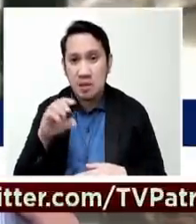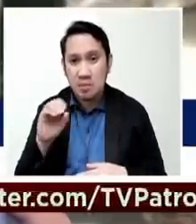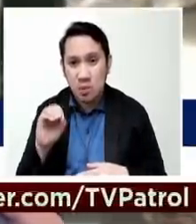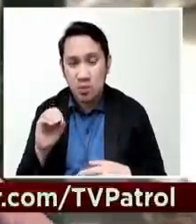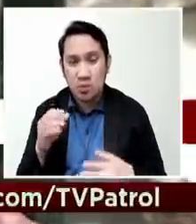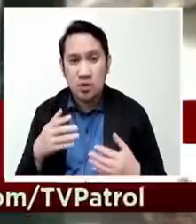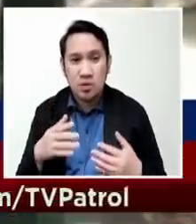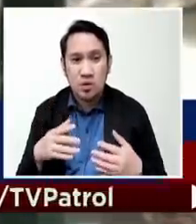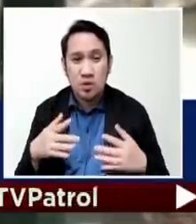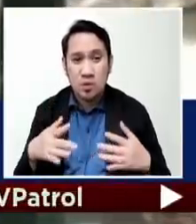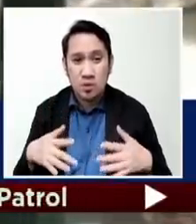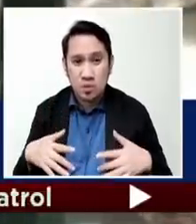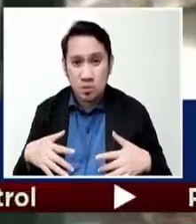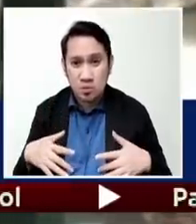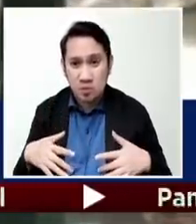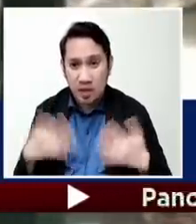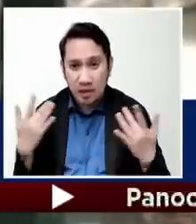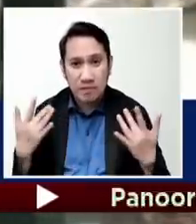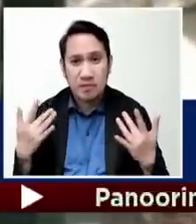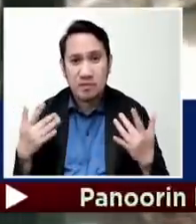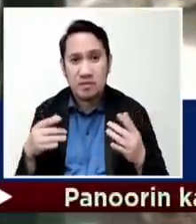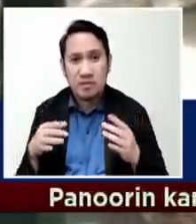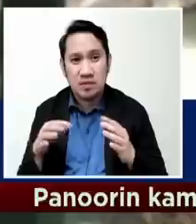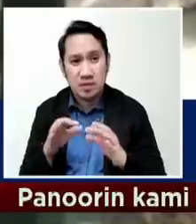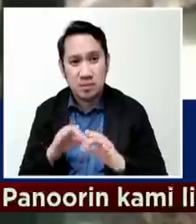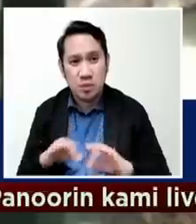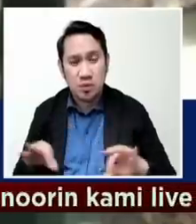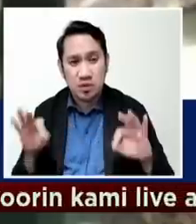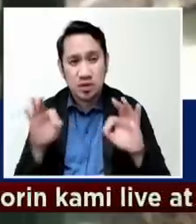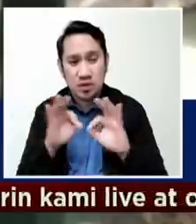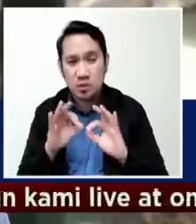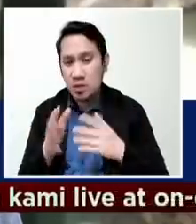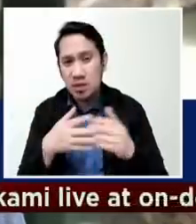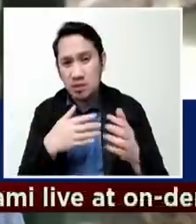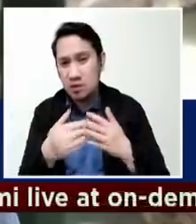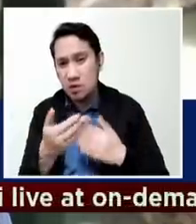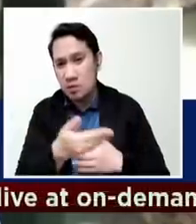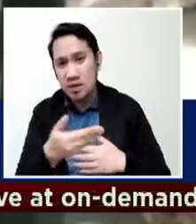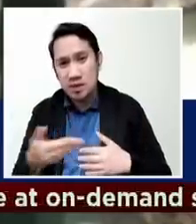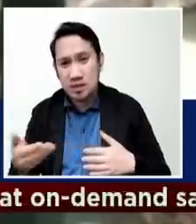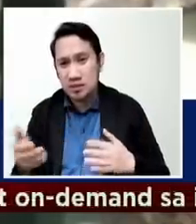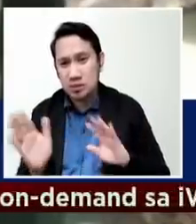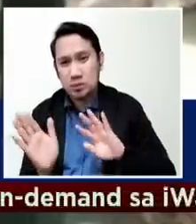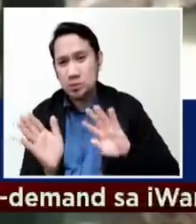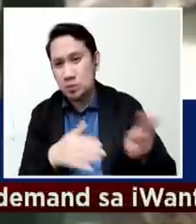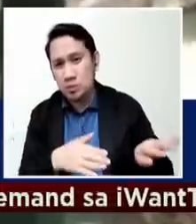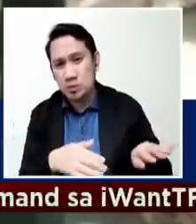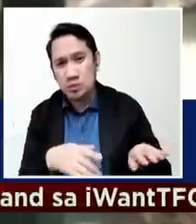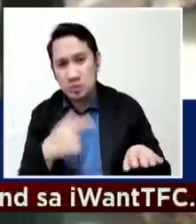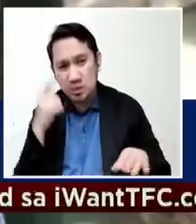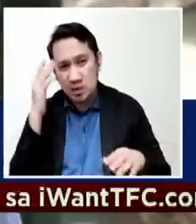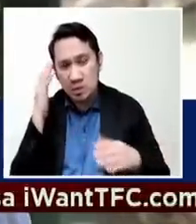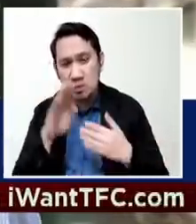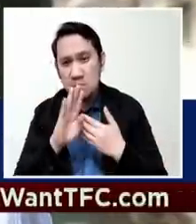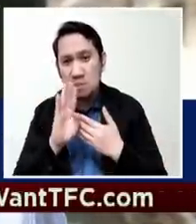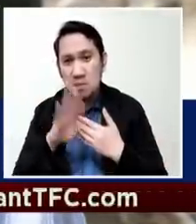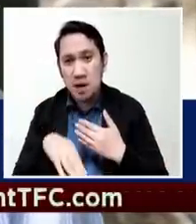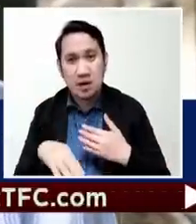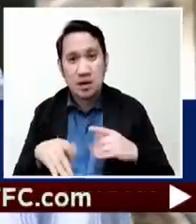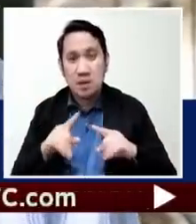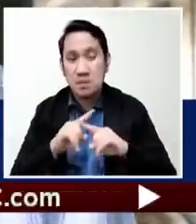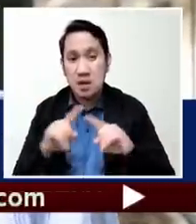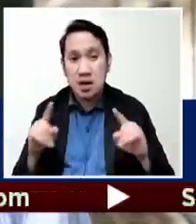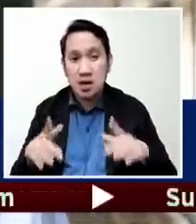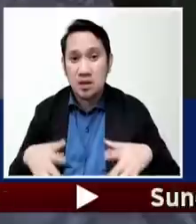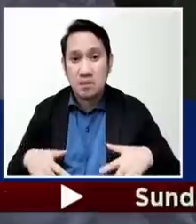na dampot ko. Dibali na po yung mga gamit. Yung mga gamit ko, babalik din yan. Eh. Yung buhay po natin,